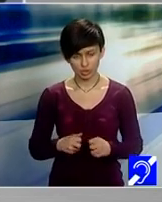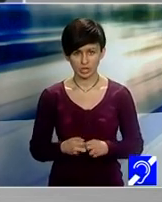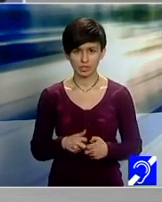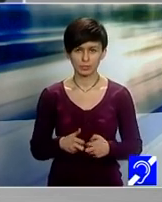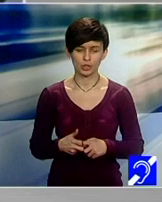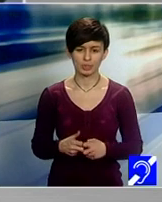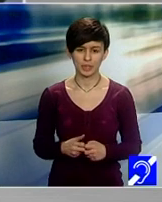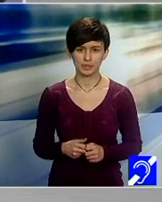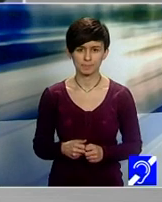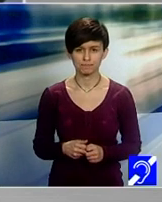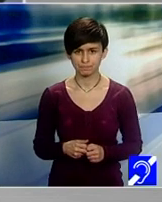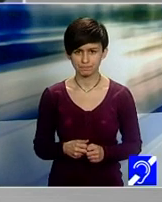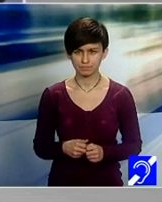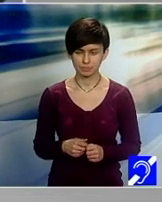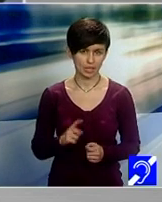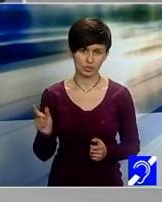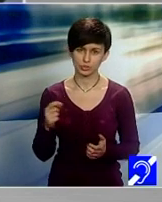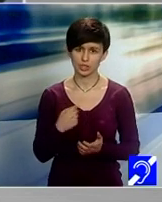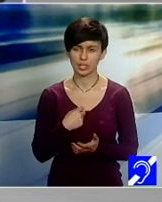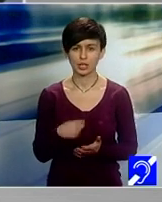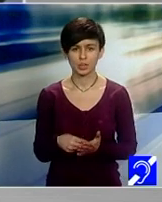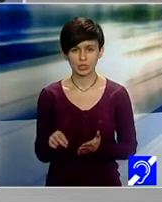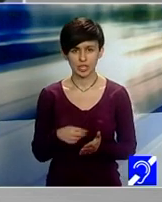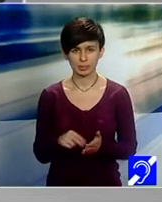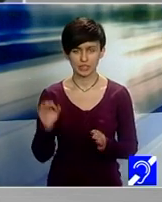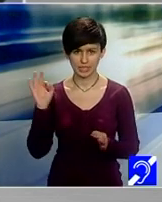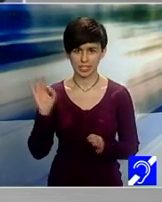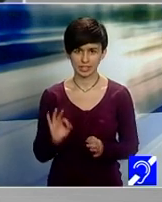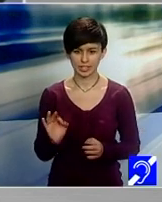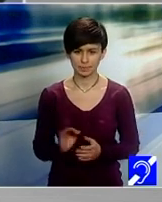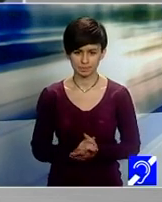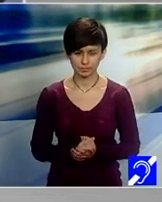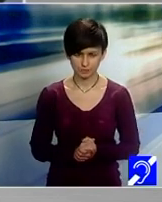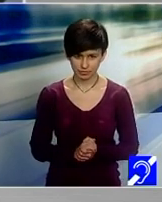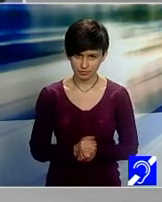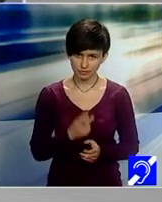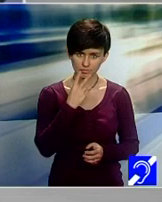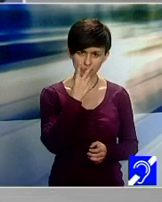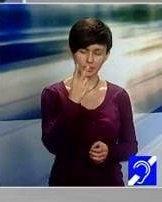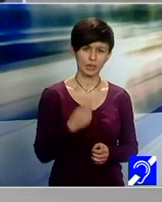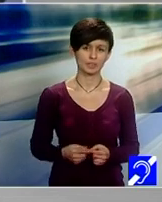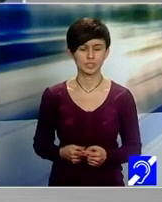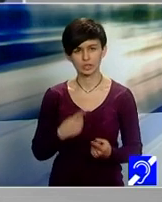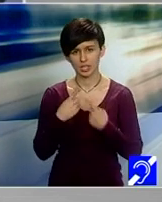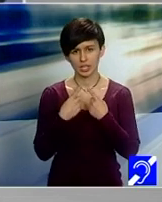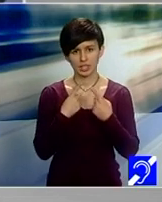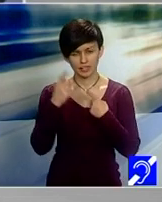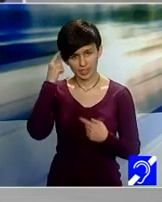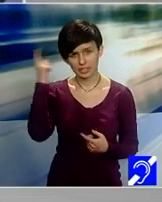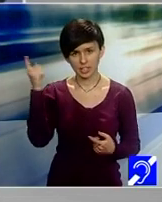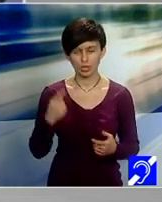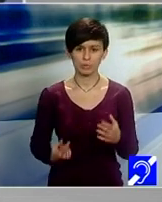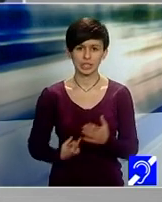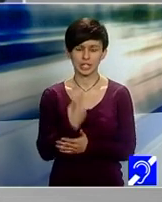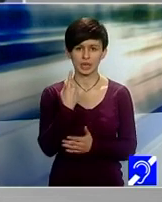de a-și achita ratele. Pentru că din câte am văzut eu și în diferitele opinii care apar cu privire